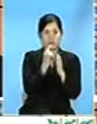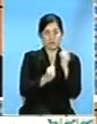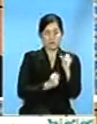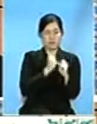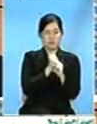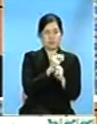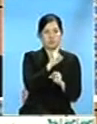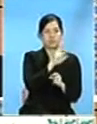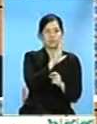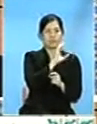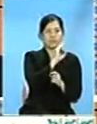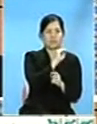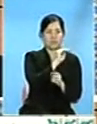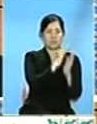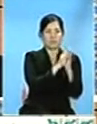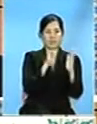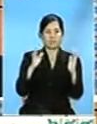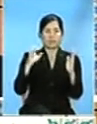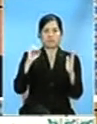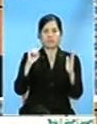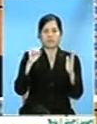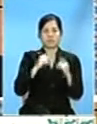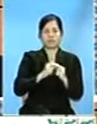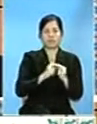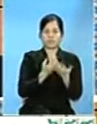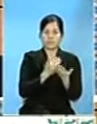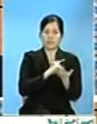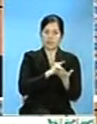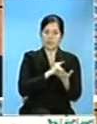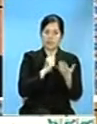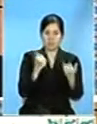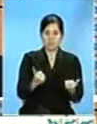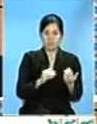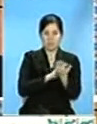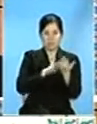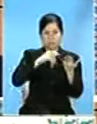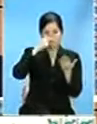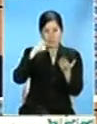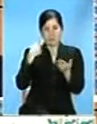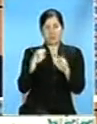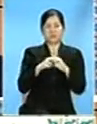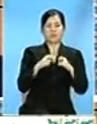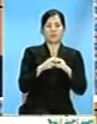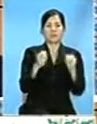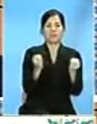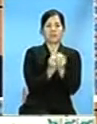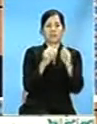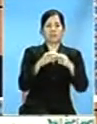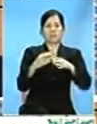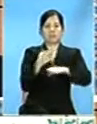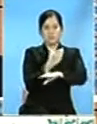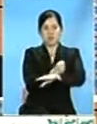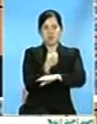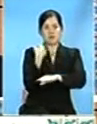อะครับจนถึงปี2550ท่านทราบดีครับว่าประเทศไทยของเราได้ประสบกับปัญหาวิกฤตทางการเมืองมากน้อยเพียง